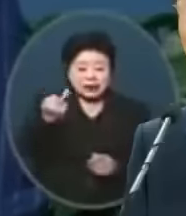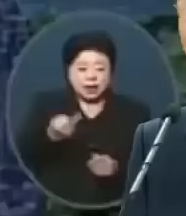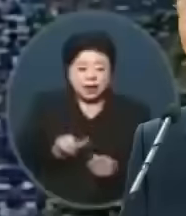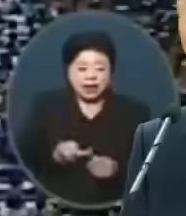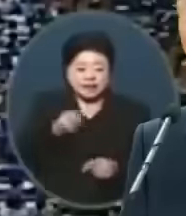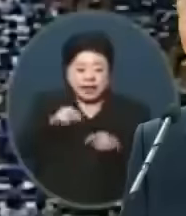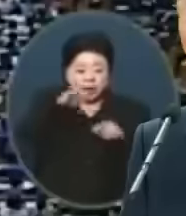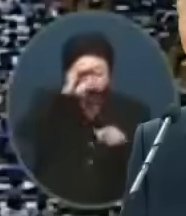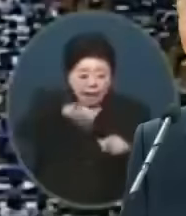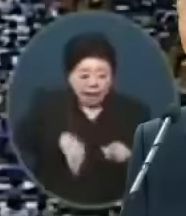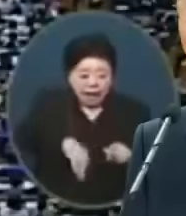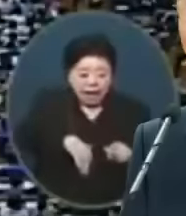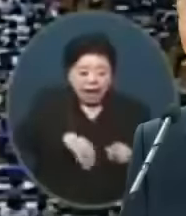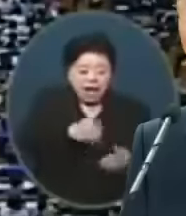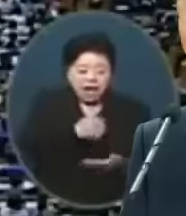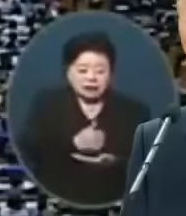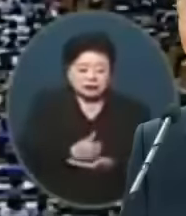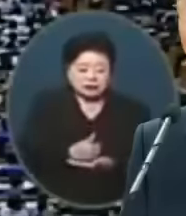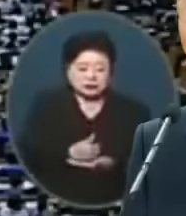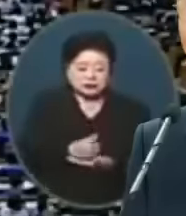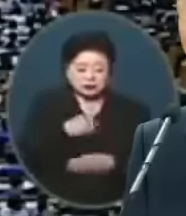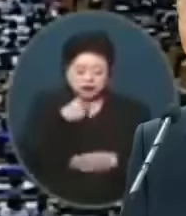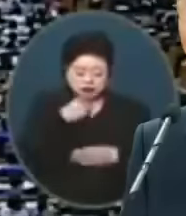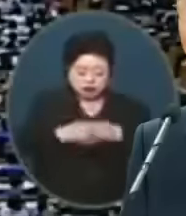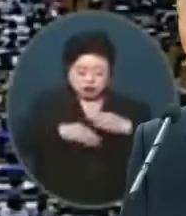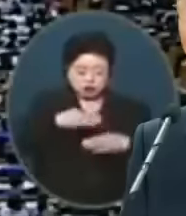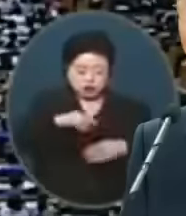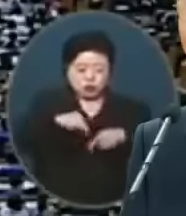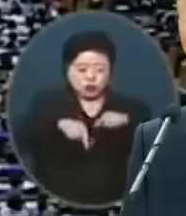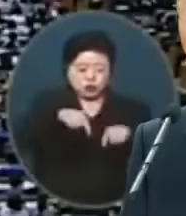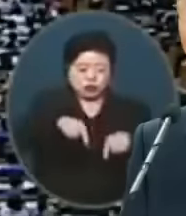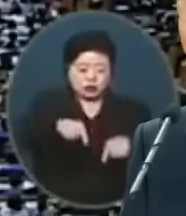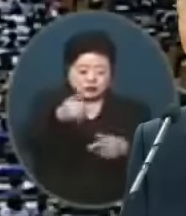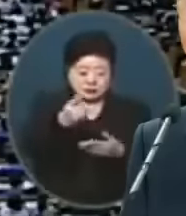나사로가 수의를 입은 채 나왔습니다.